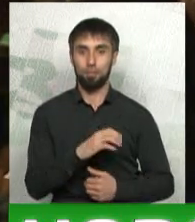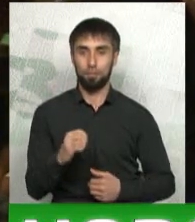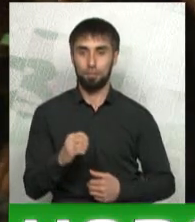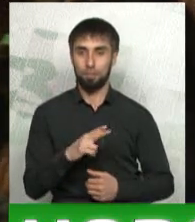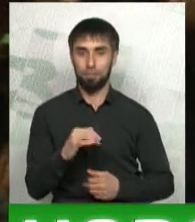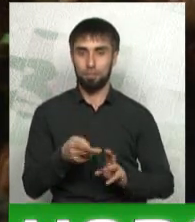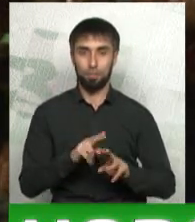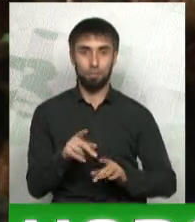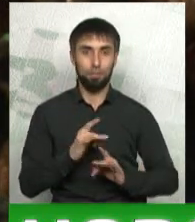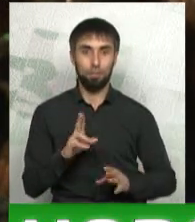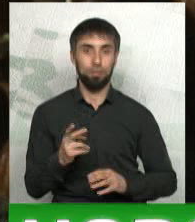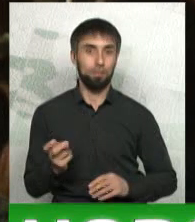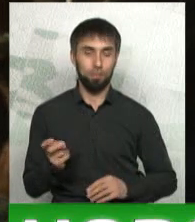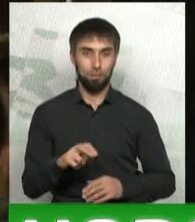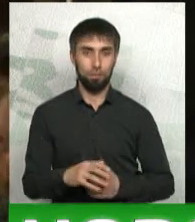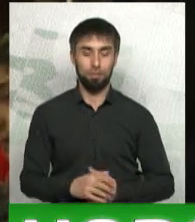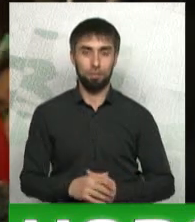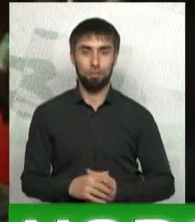Даже в этот праздник кто приходит,